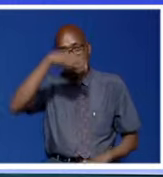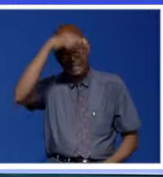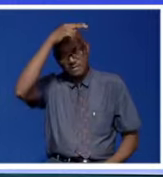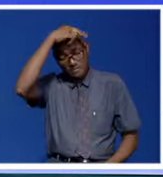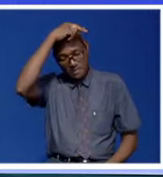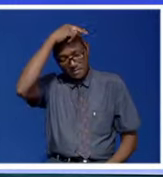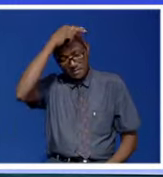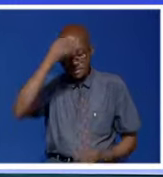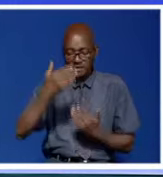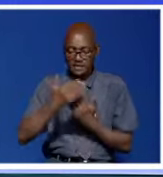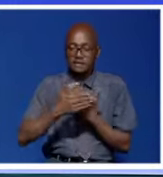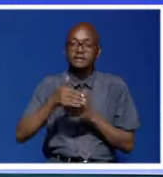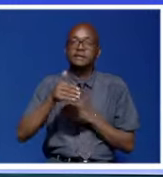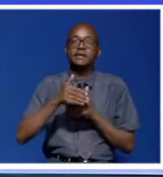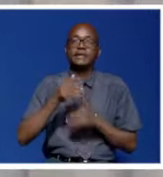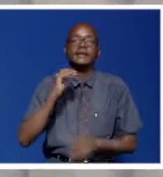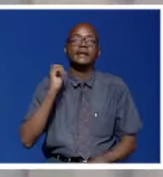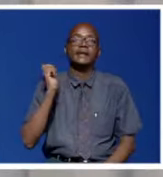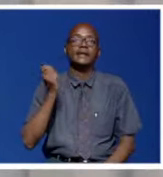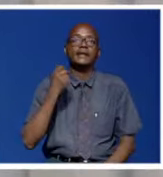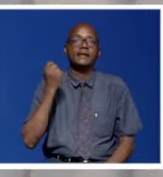na nchi jirani ya Kenya.